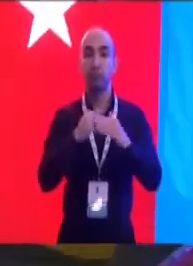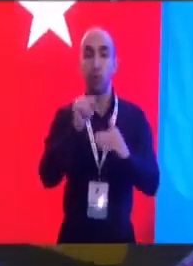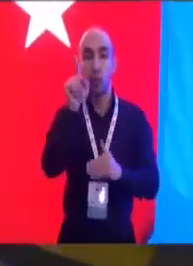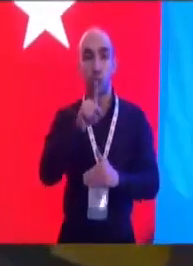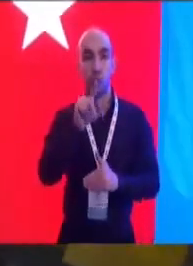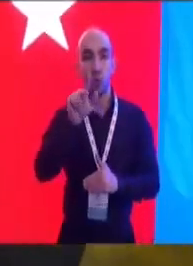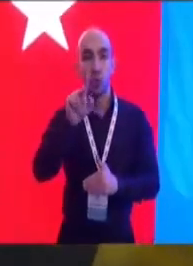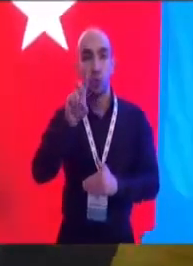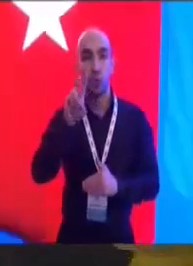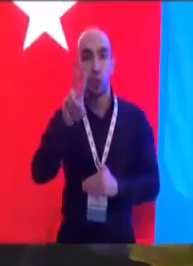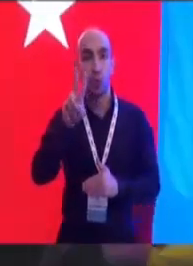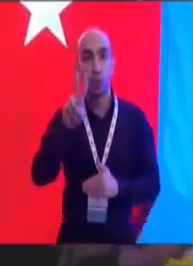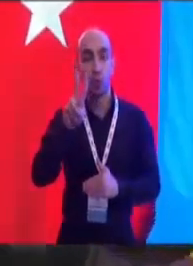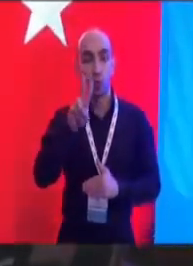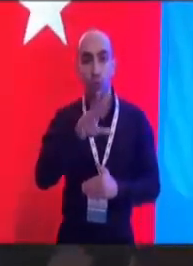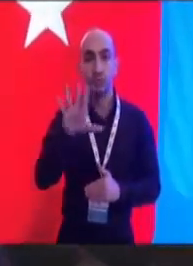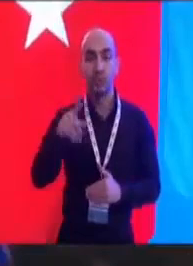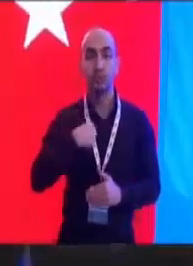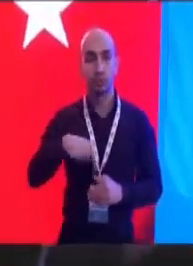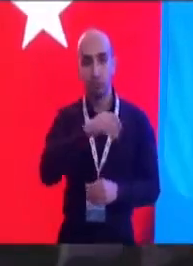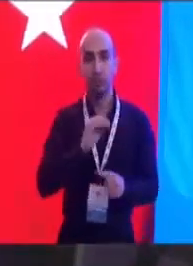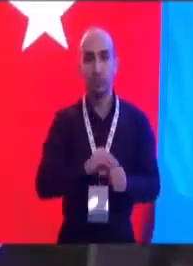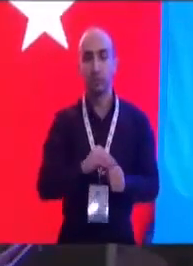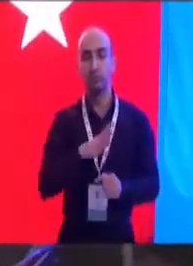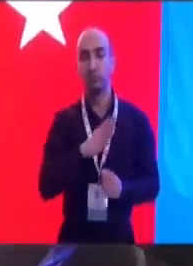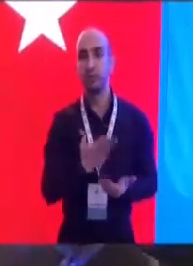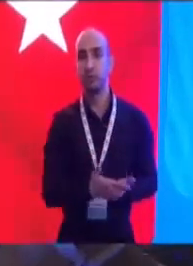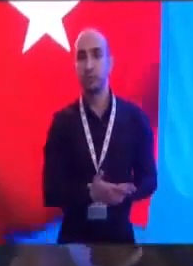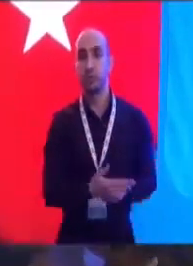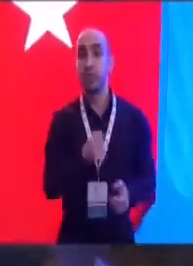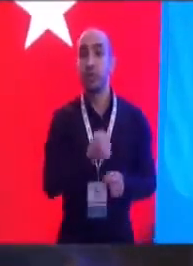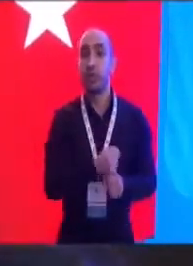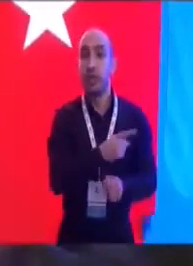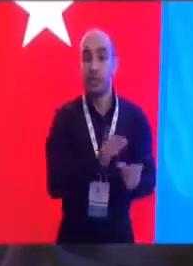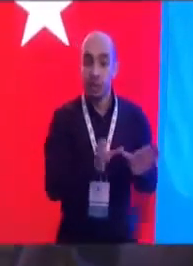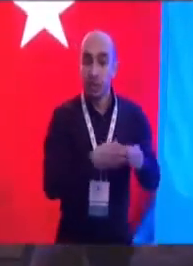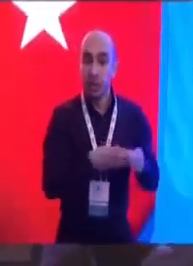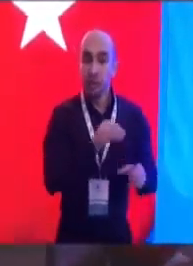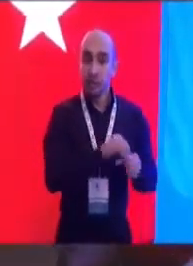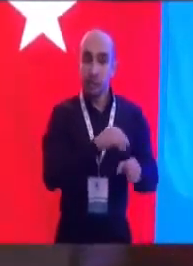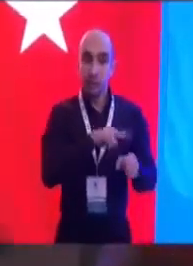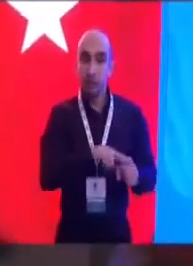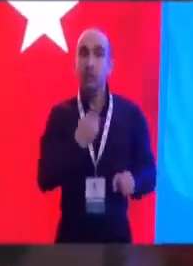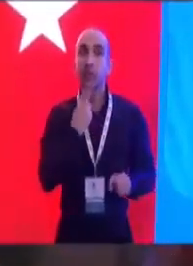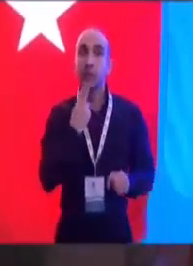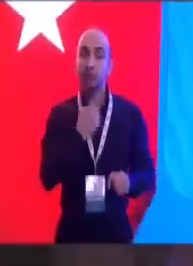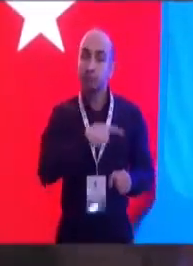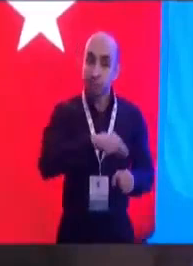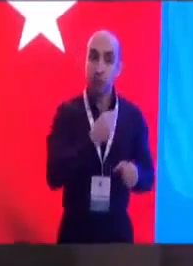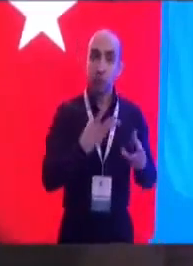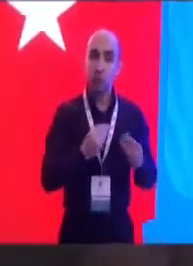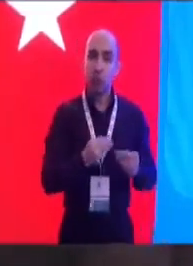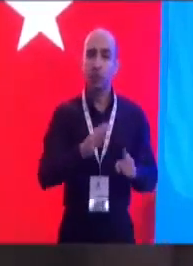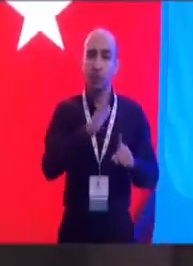merkez kurullarımızda bunu gözettik, gözetiyoruz. İl teşkilatlarımızda, ilçe teşkilatlarımızda çok çok